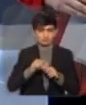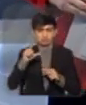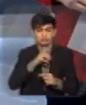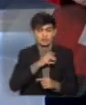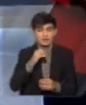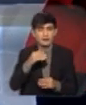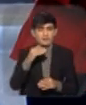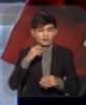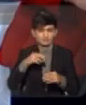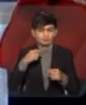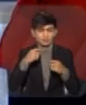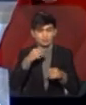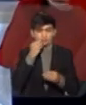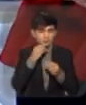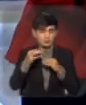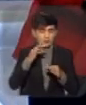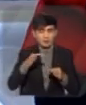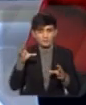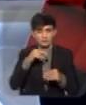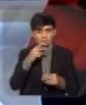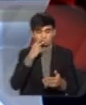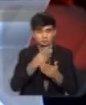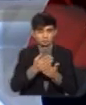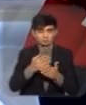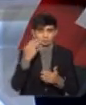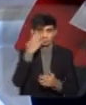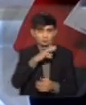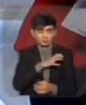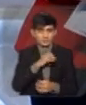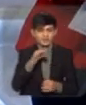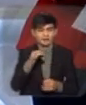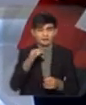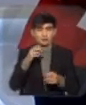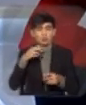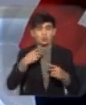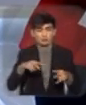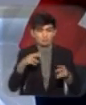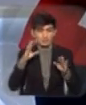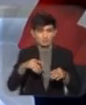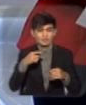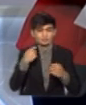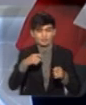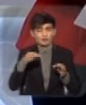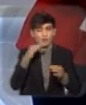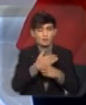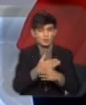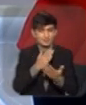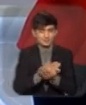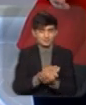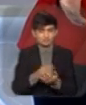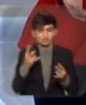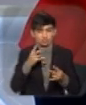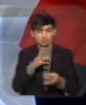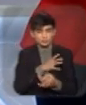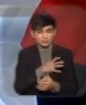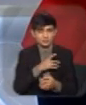подорожания продуктов питания не каждый смог это заметить а вот в клубе добряков где помогает продовольствием говорят что были вынуждены